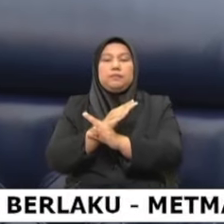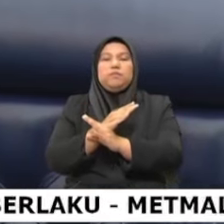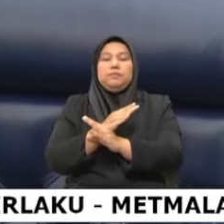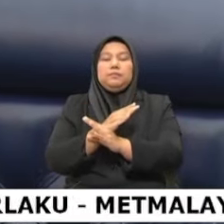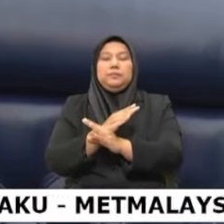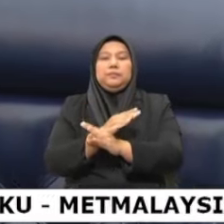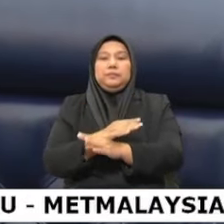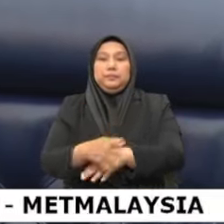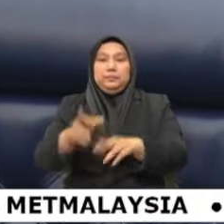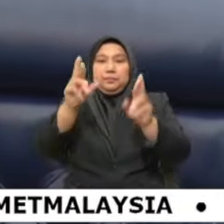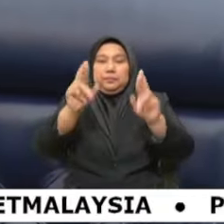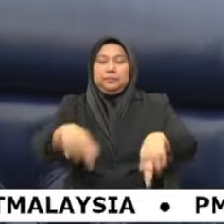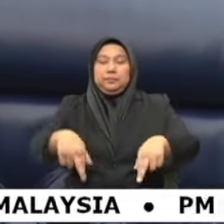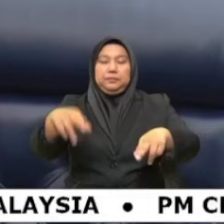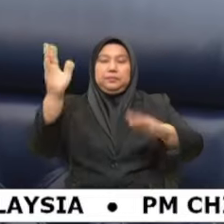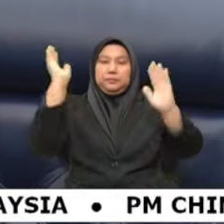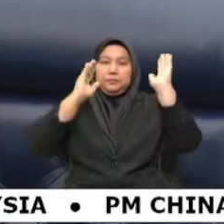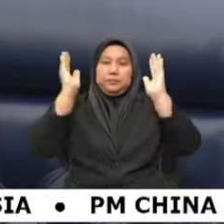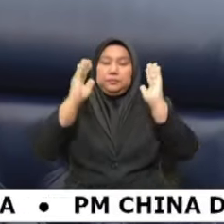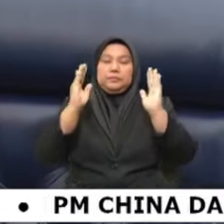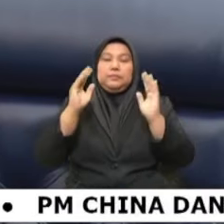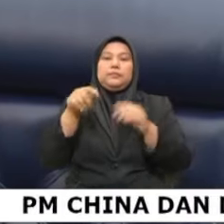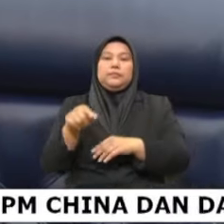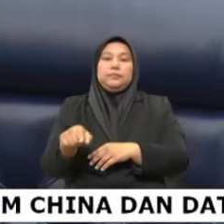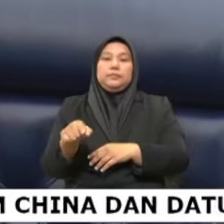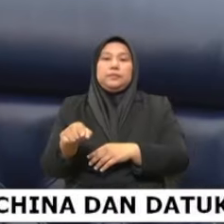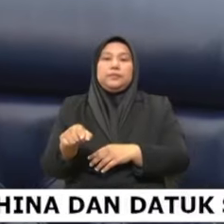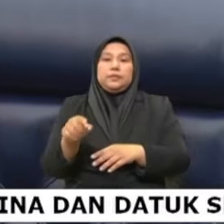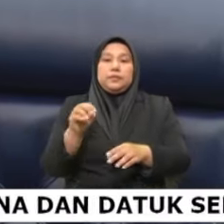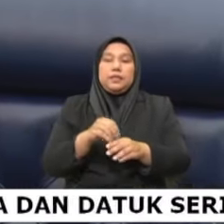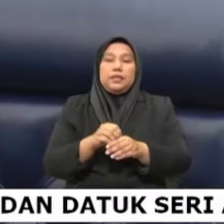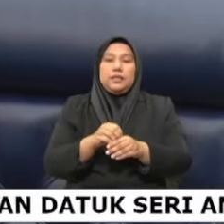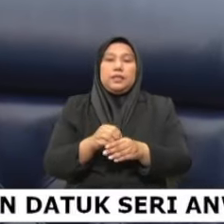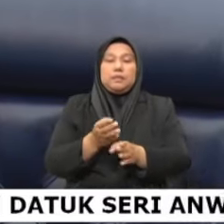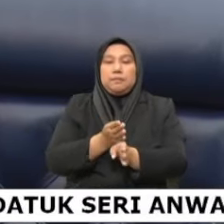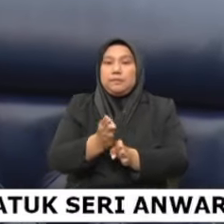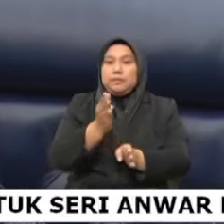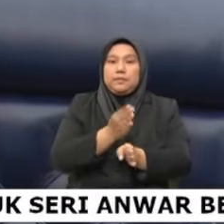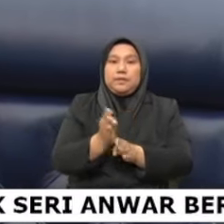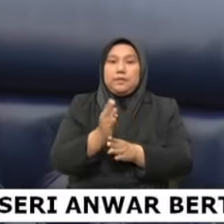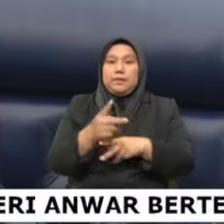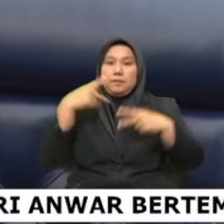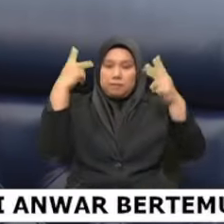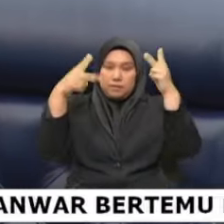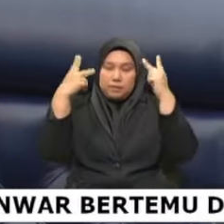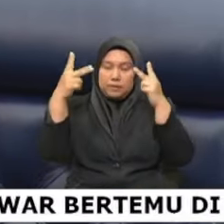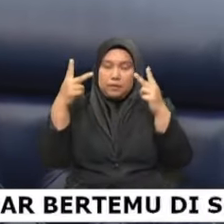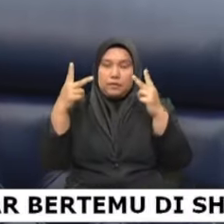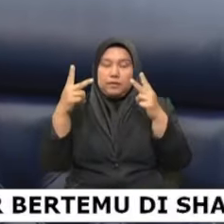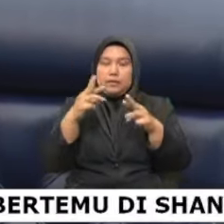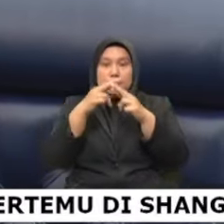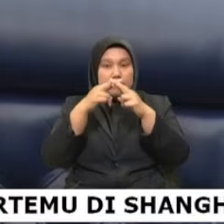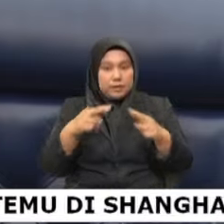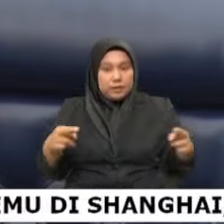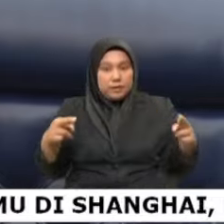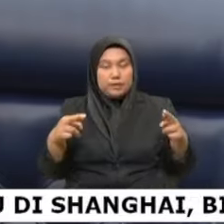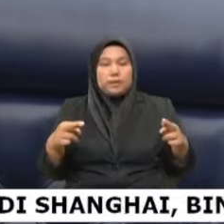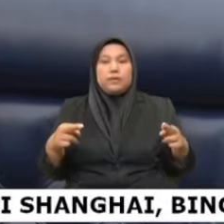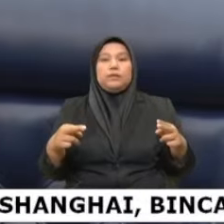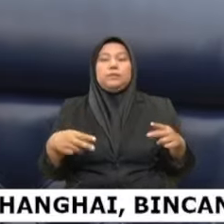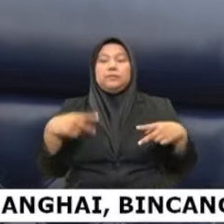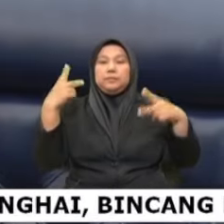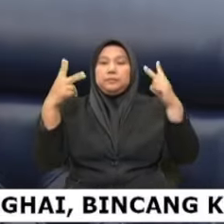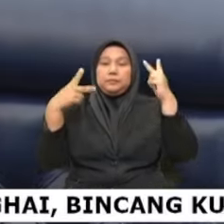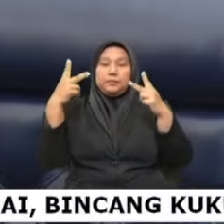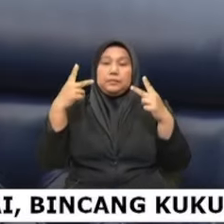menjadi peniaga dalam sektor pelancongan, sama ada pengangkutan, sama ada resort yang ada, sama ada Mr. Diver pun. Saya bimbang keadaan ini.